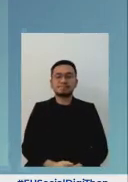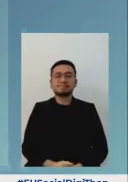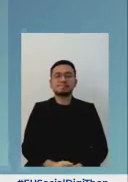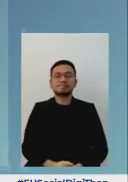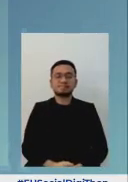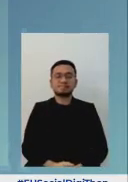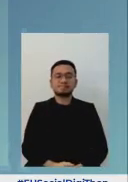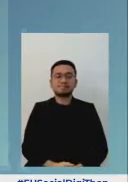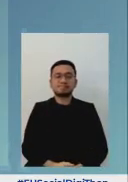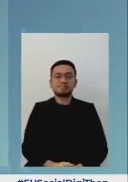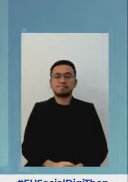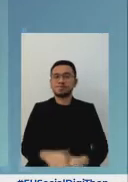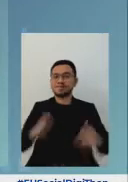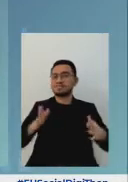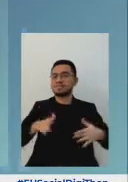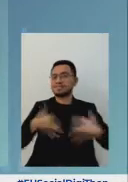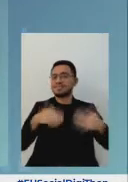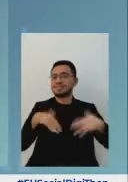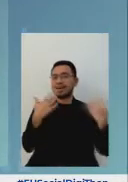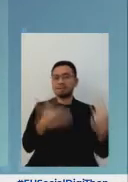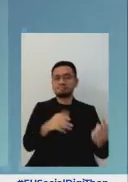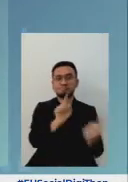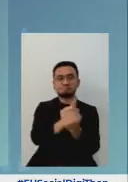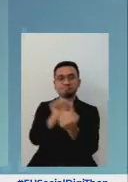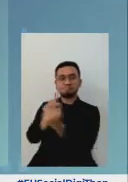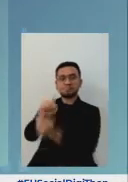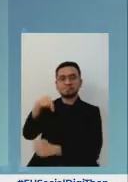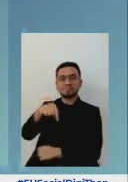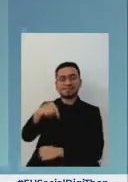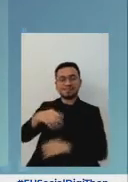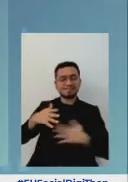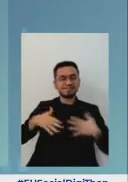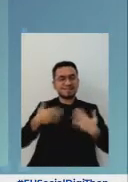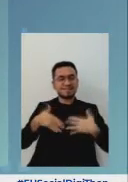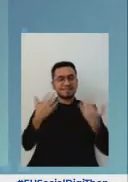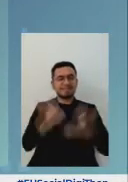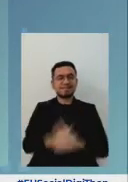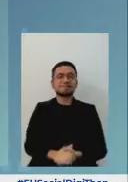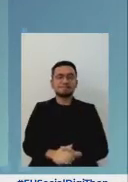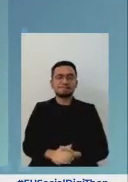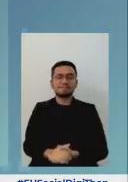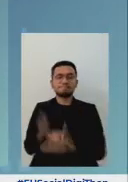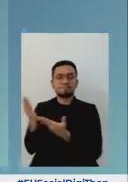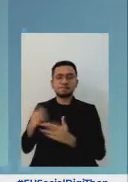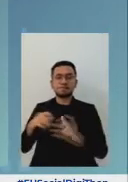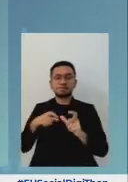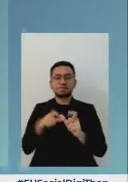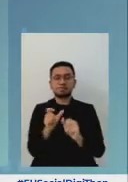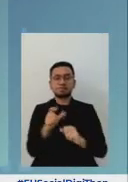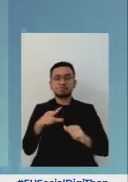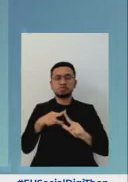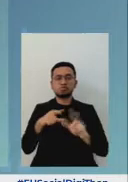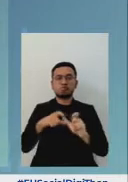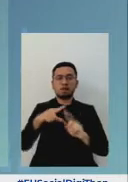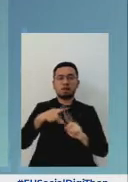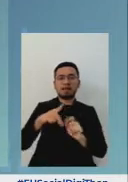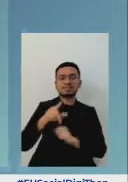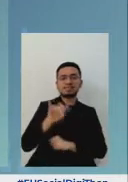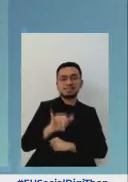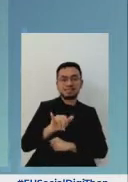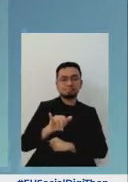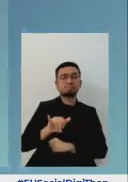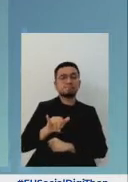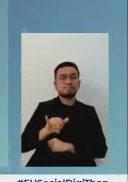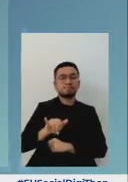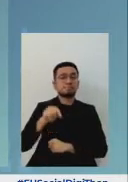saya bisa menyapa teman-teman yang hadir di Zoom Meeting hari ini. Saya Sulastri Pardede, hadir menemani Anda dalam webinar hari ini.